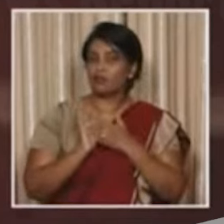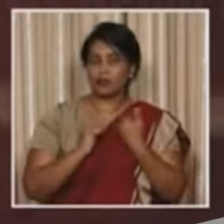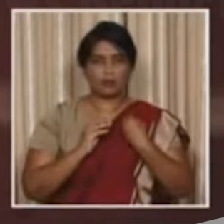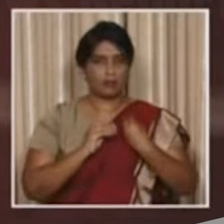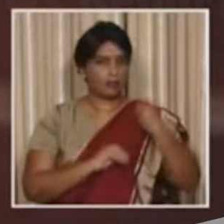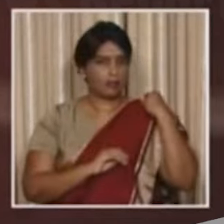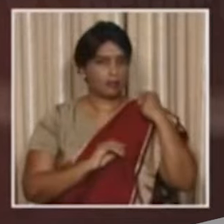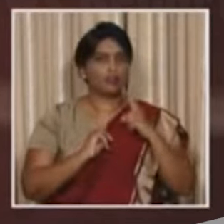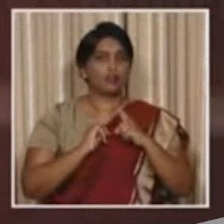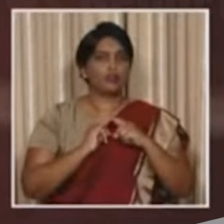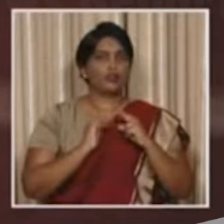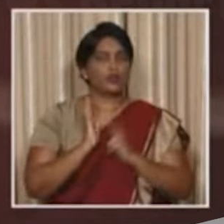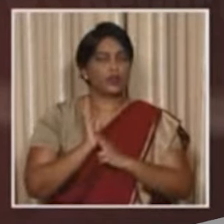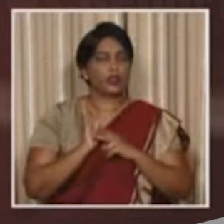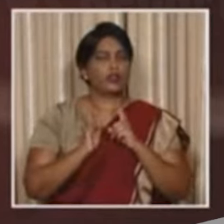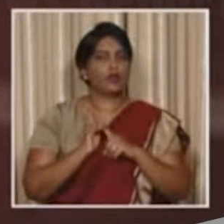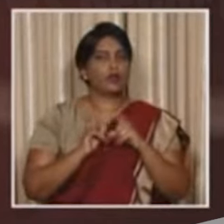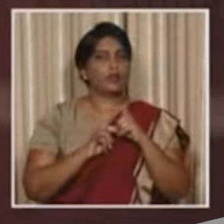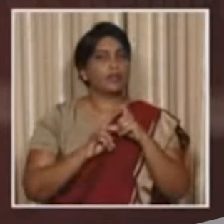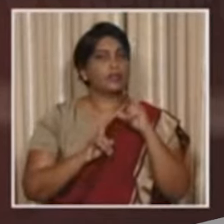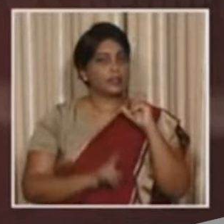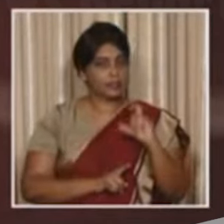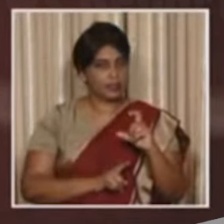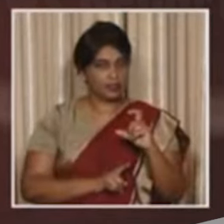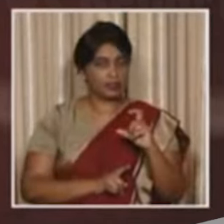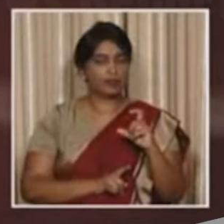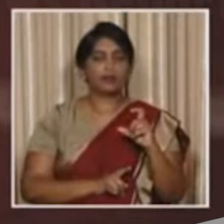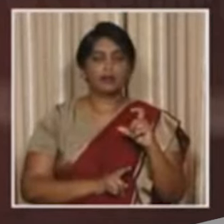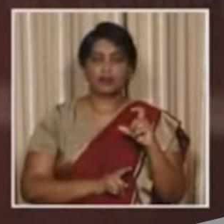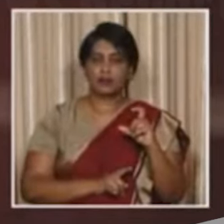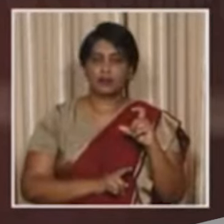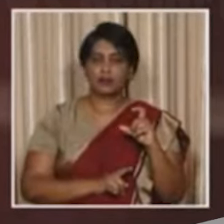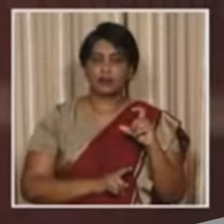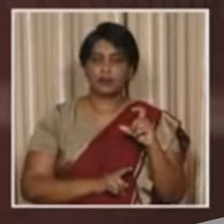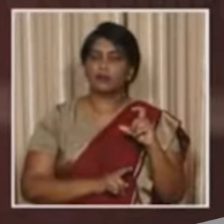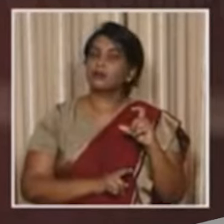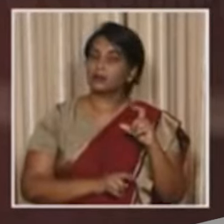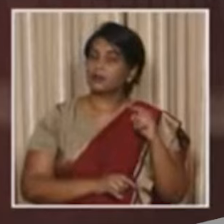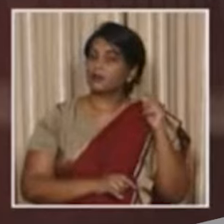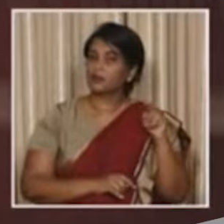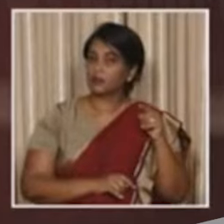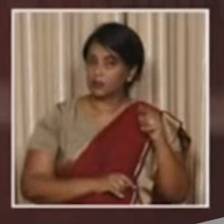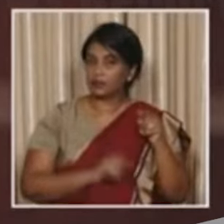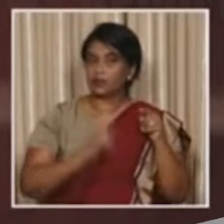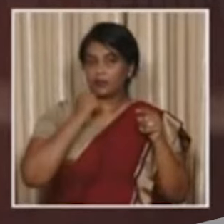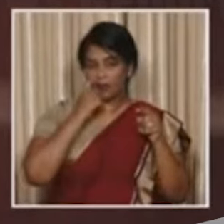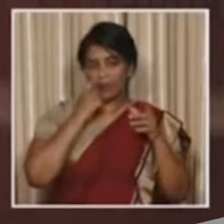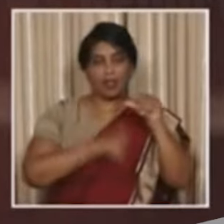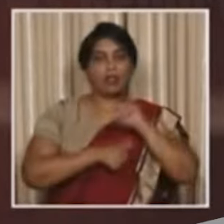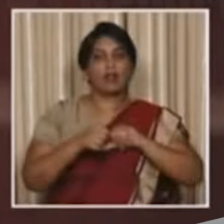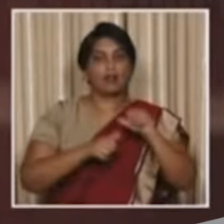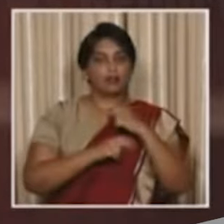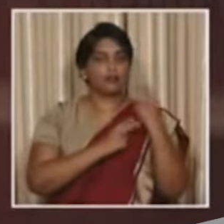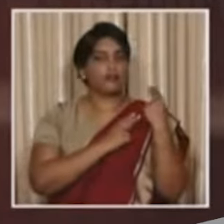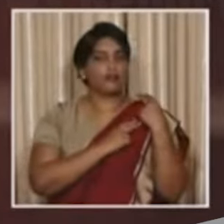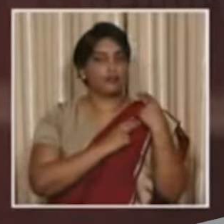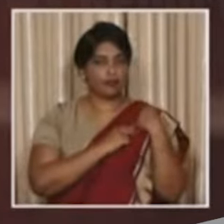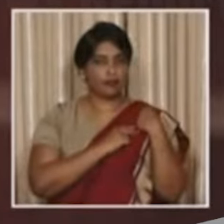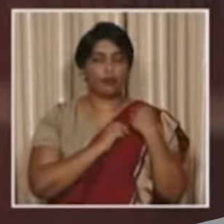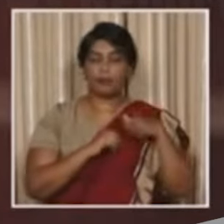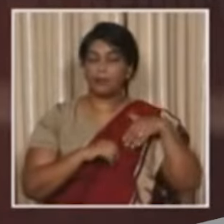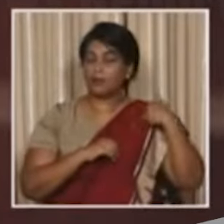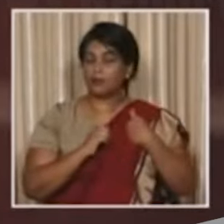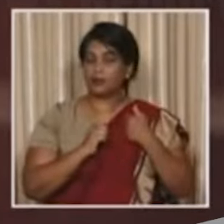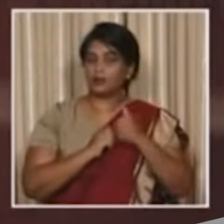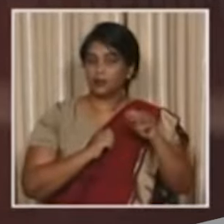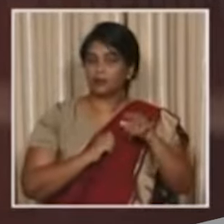මෑතකදී UNODC United Nations Office of Drugs and Crimes ඒ ආයතනයේ තමයි ඒ සම්බන්ධව මූලික වශයෙන්